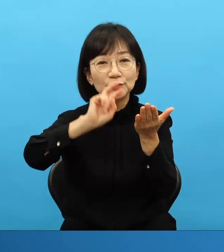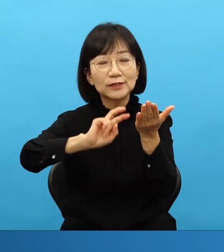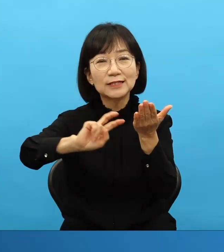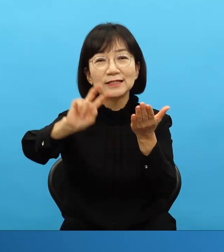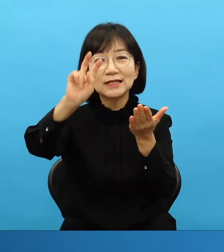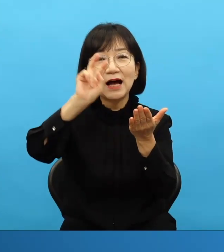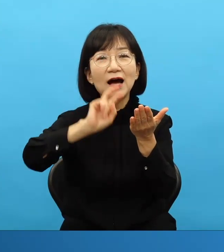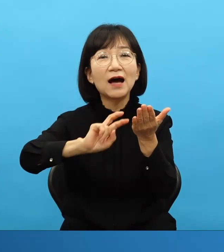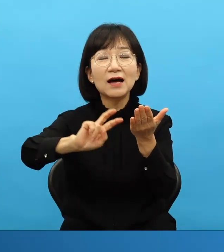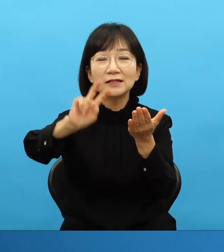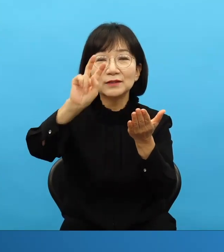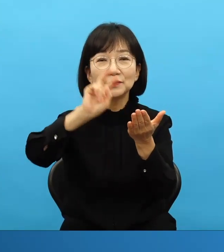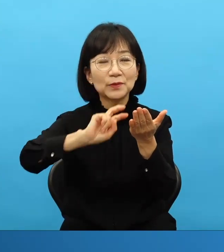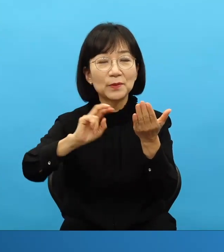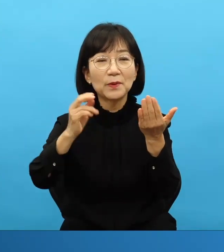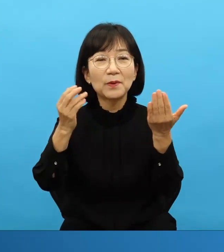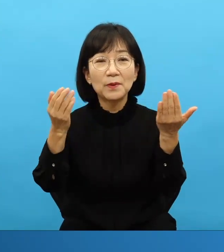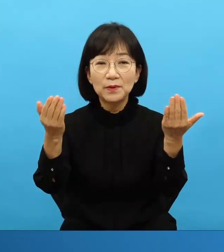구주를